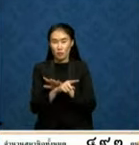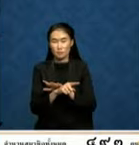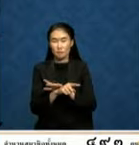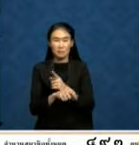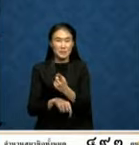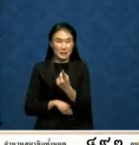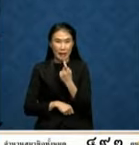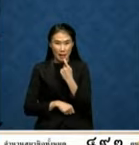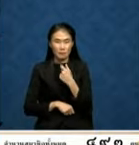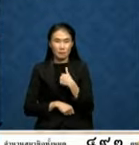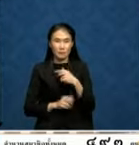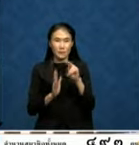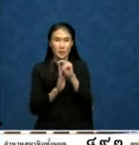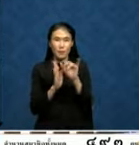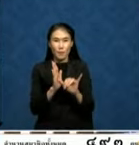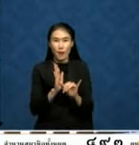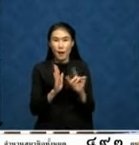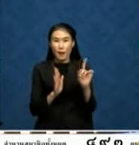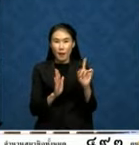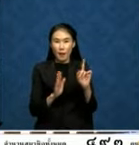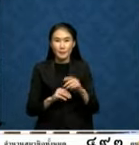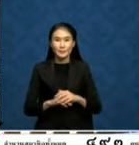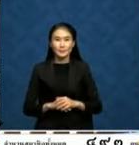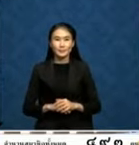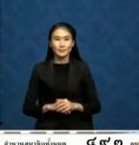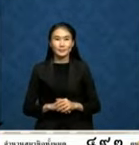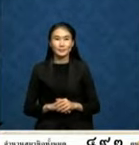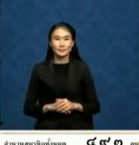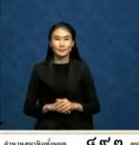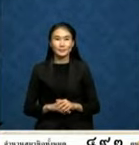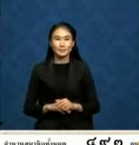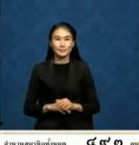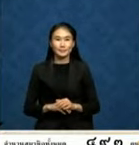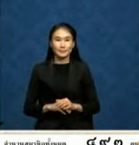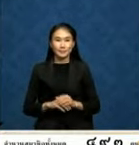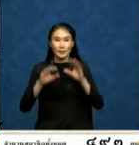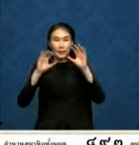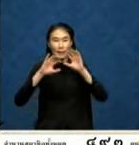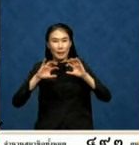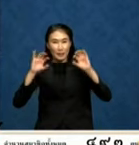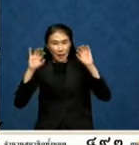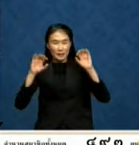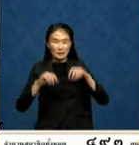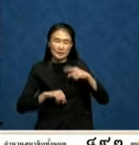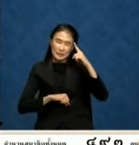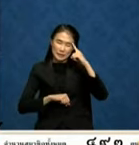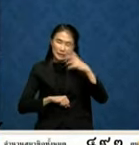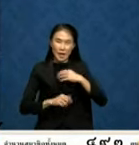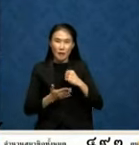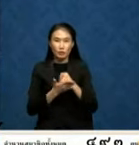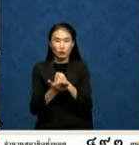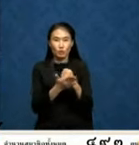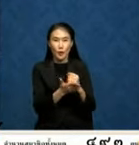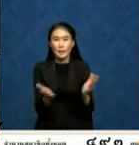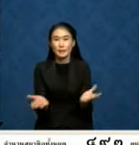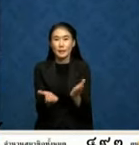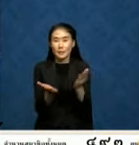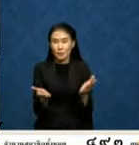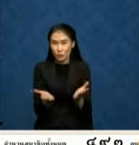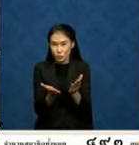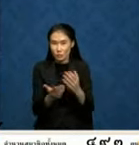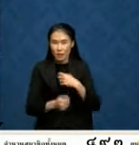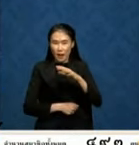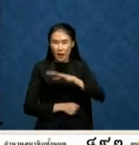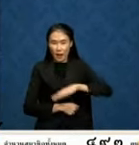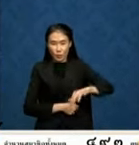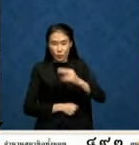ก็เป็นนโยบายที่ทางภาครัฐเนี่ยนะครับก็พยายามที่จะสนับสนุนให้เรามี